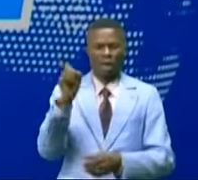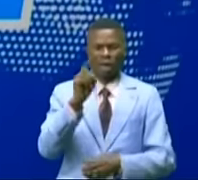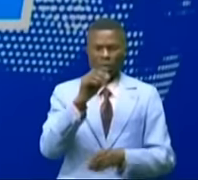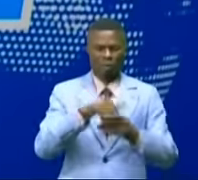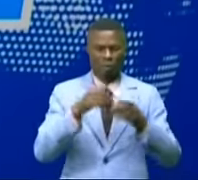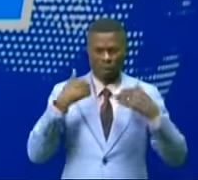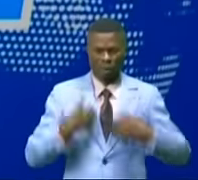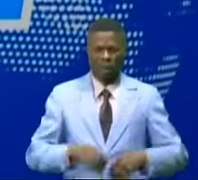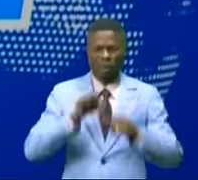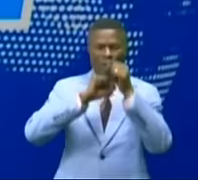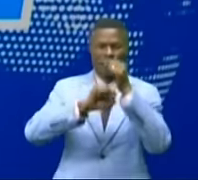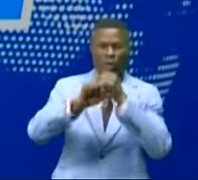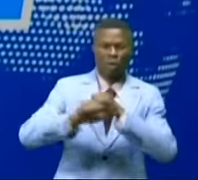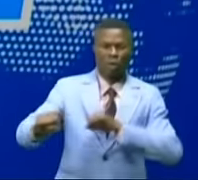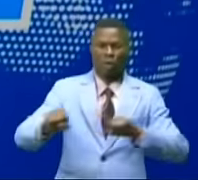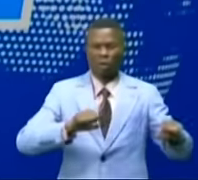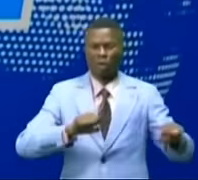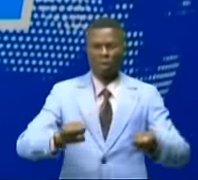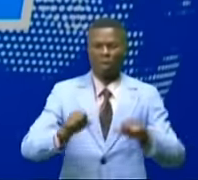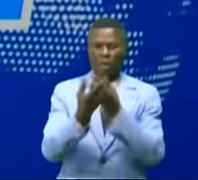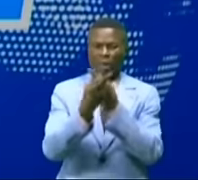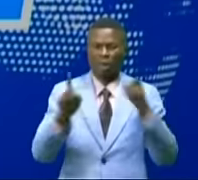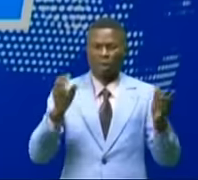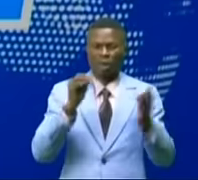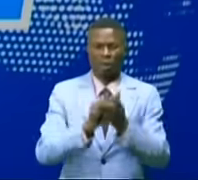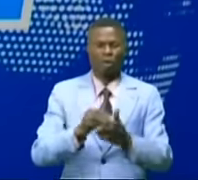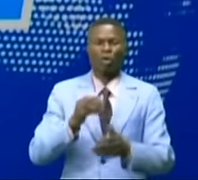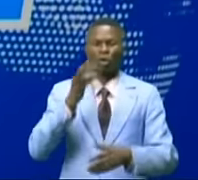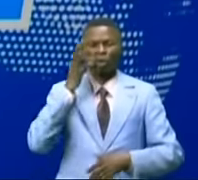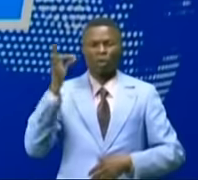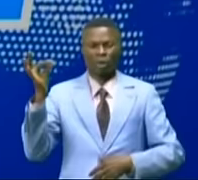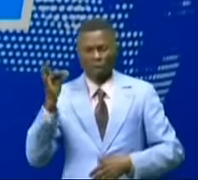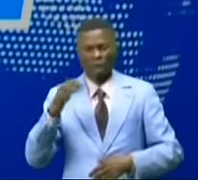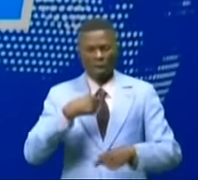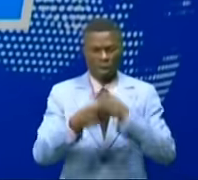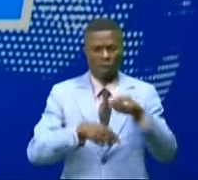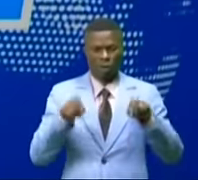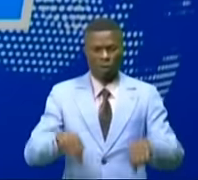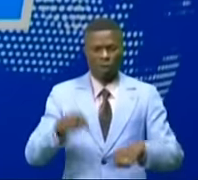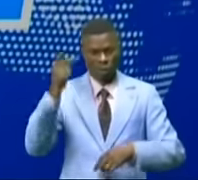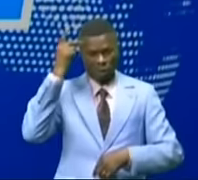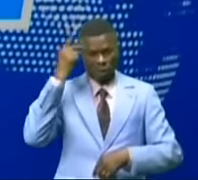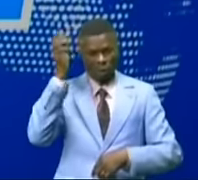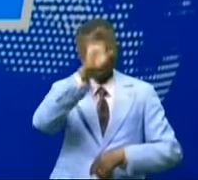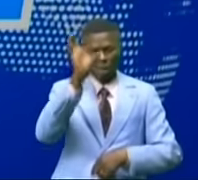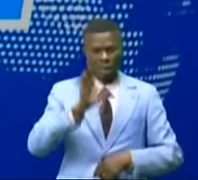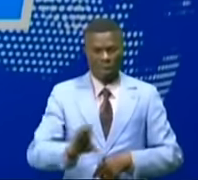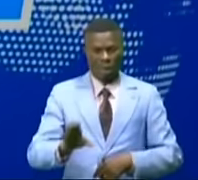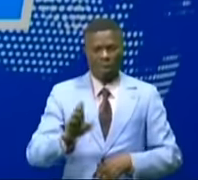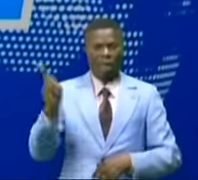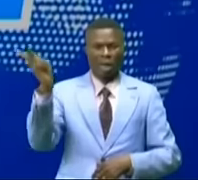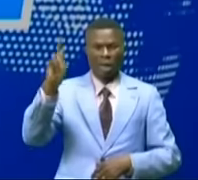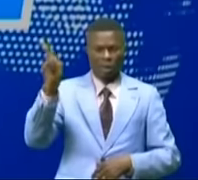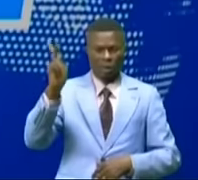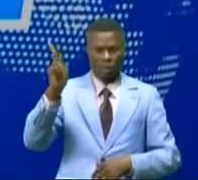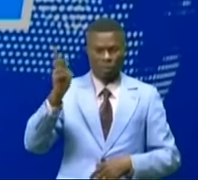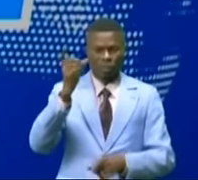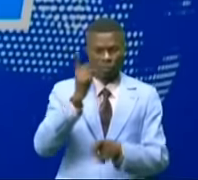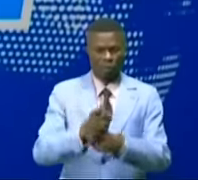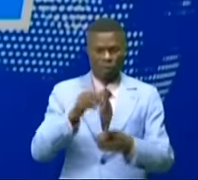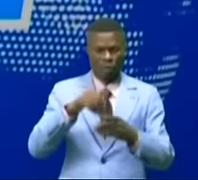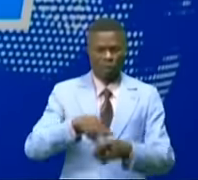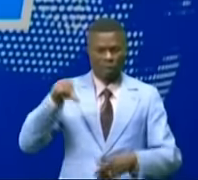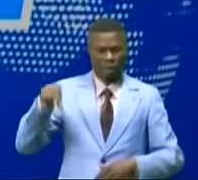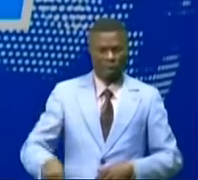Une campagne de dépistage aux toxicomanes vient d'être lancée à Kinshasa dans la commune de Kalamu, précisément